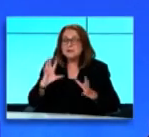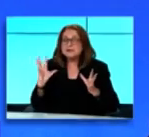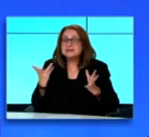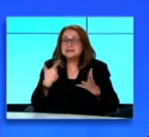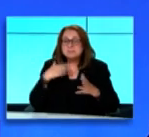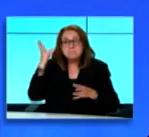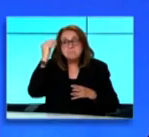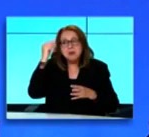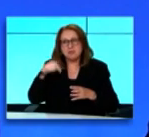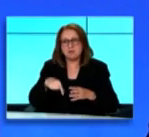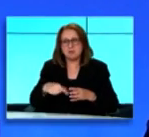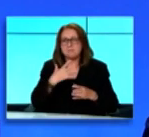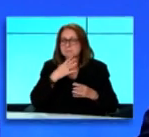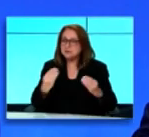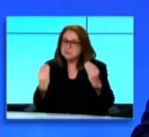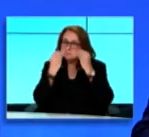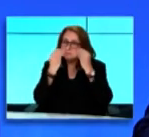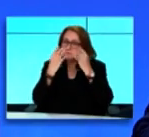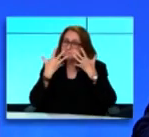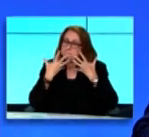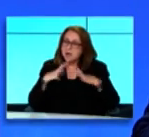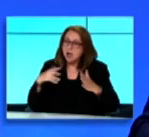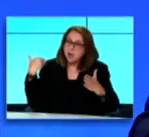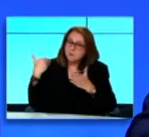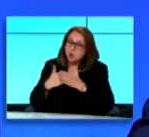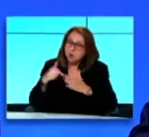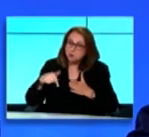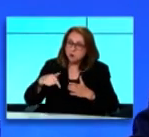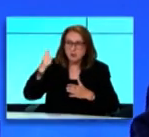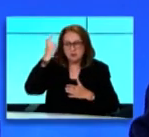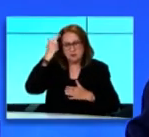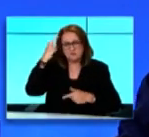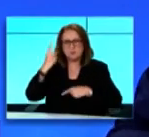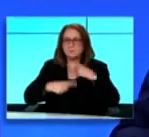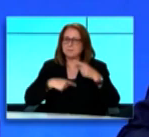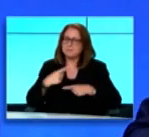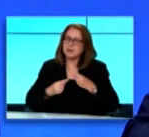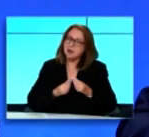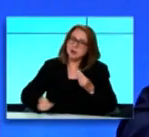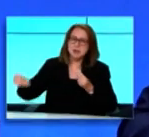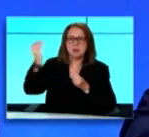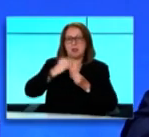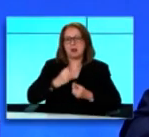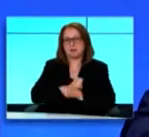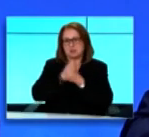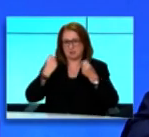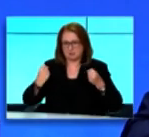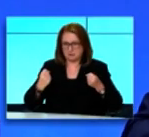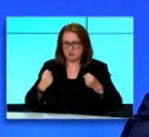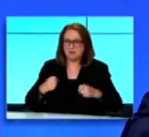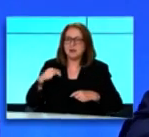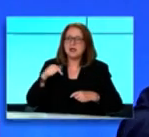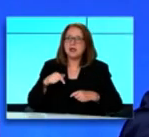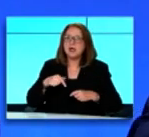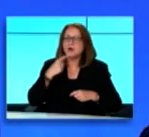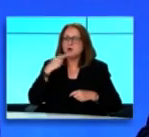καλύτεροι. Η κλιματική κρίση, θα ήθελα από εδώ και στο εξής να υιοθετούμε αυτόν τον όρο και όχι τον όρο κλιματική αλλαγή,